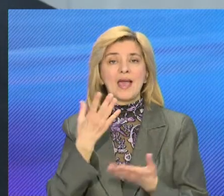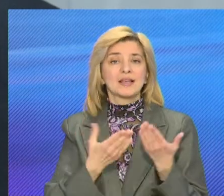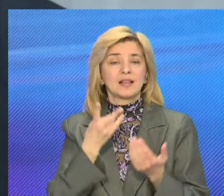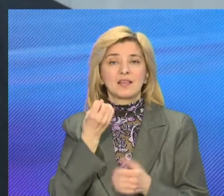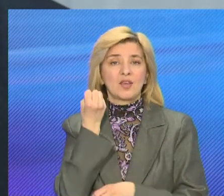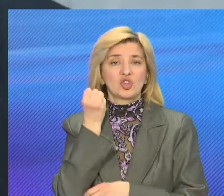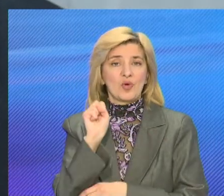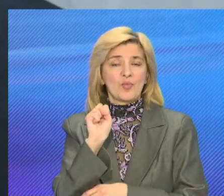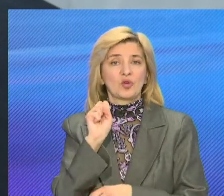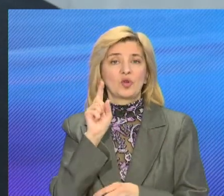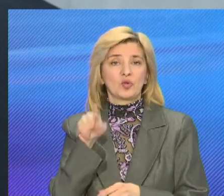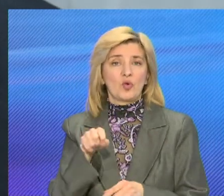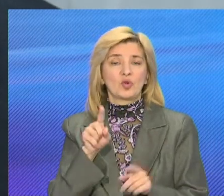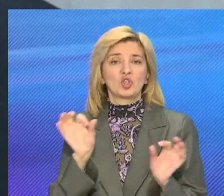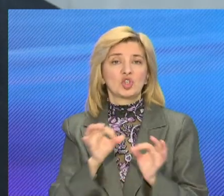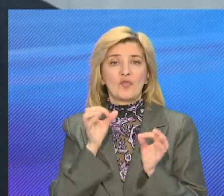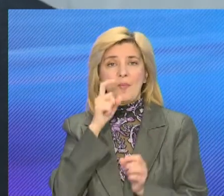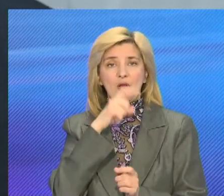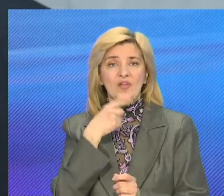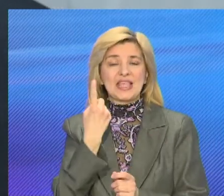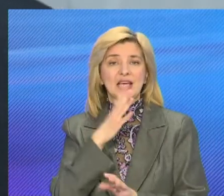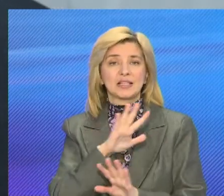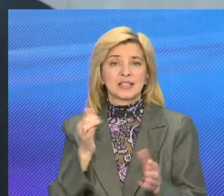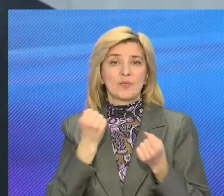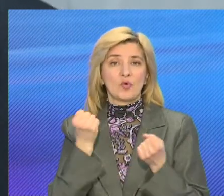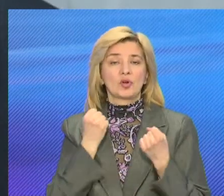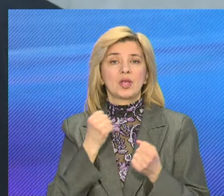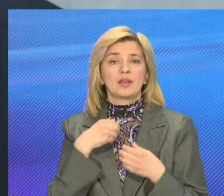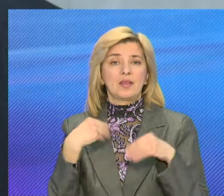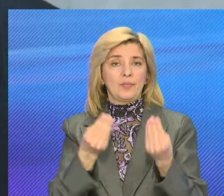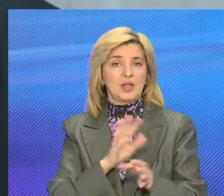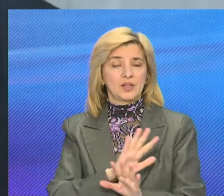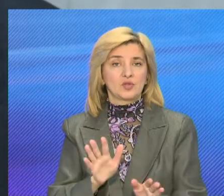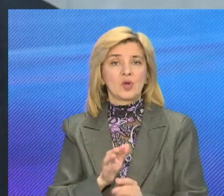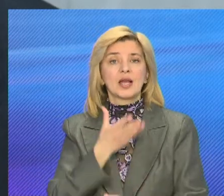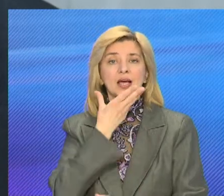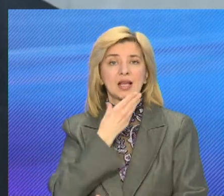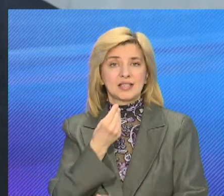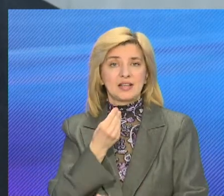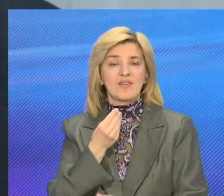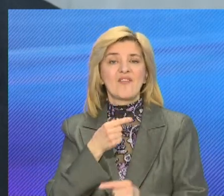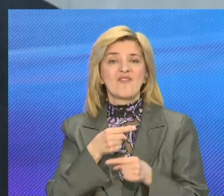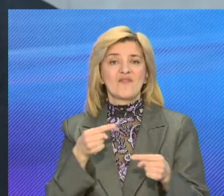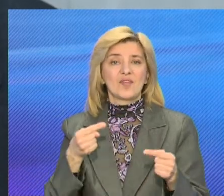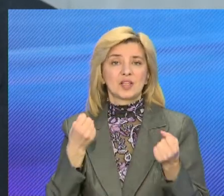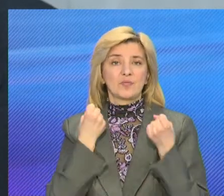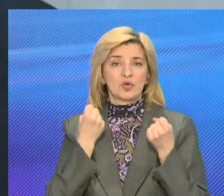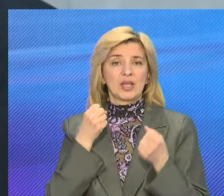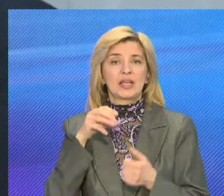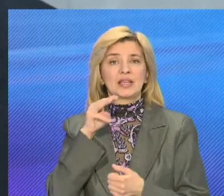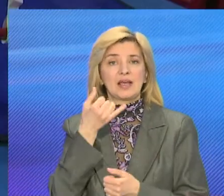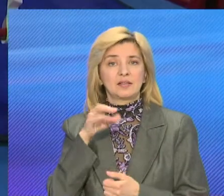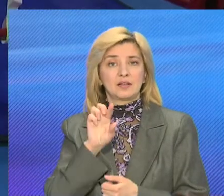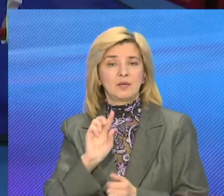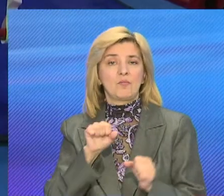чемпионка, то ничего плохого ни один спорт, а тем более единоборство, не принесут. Красивый вид спорта, очень и тайский бокс, и